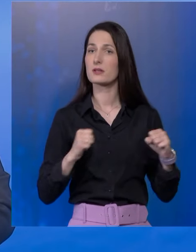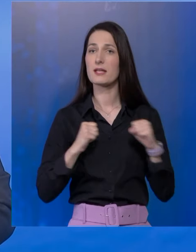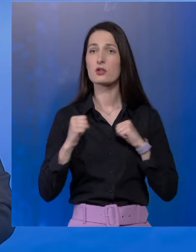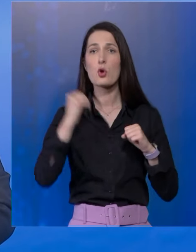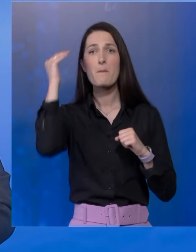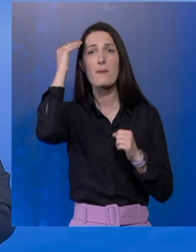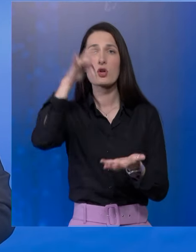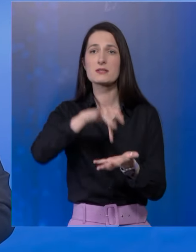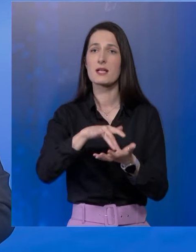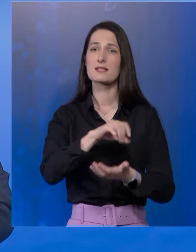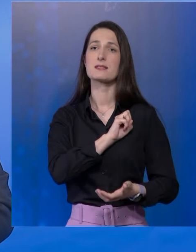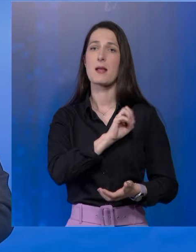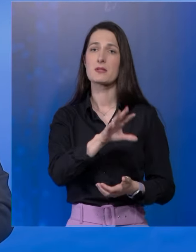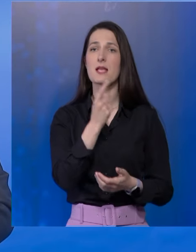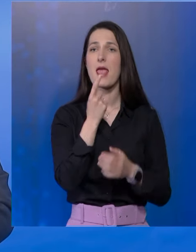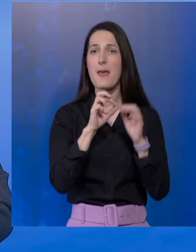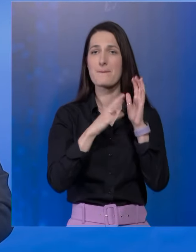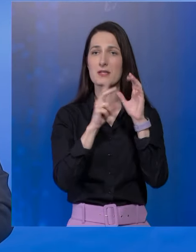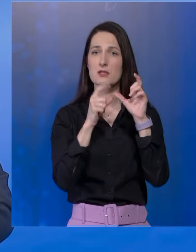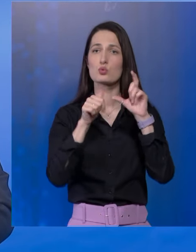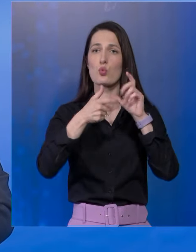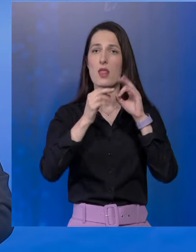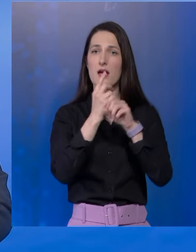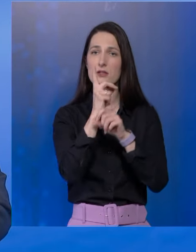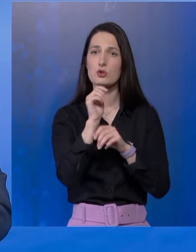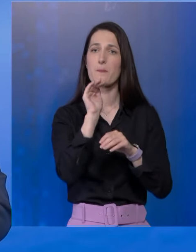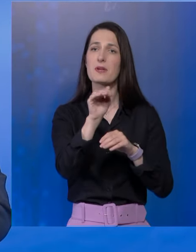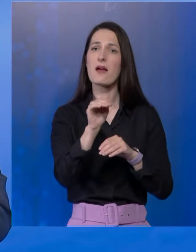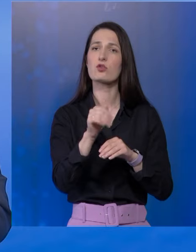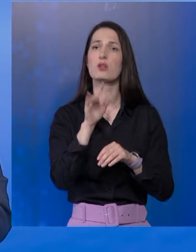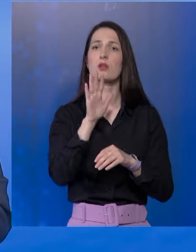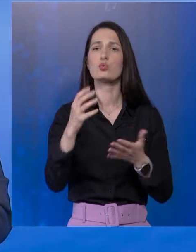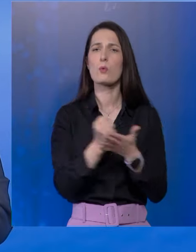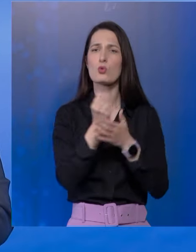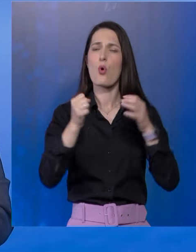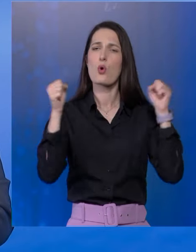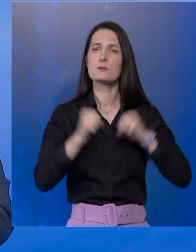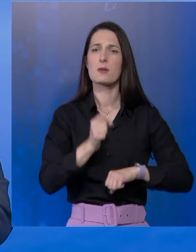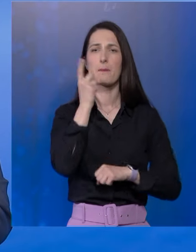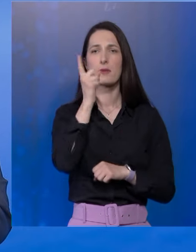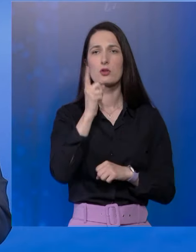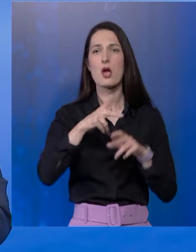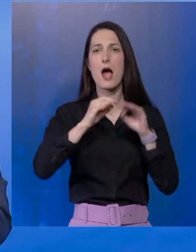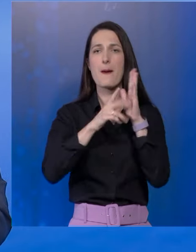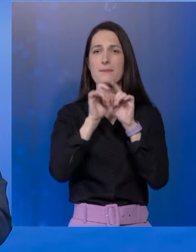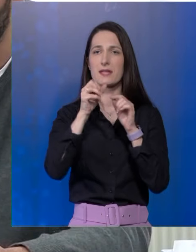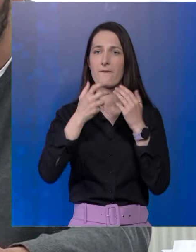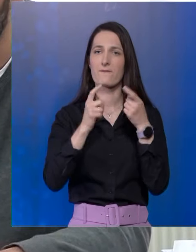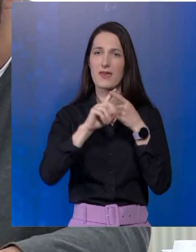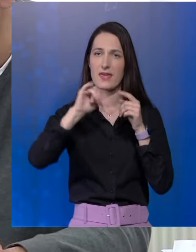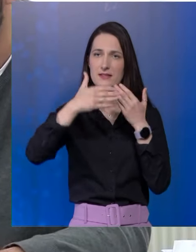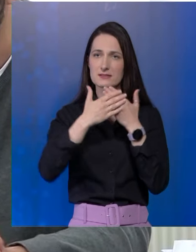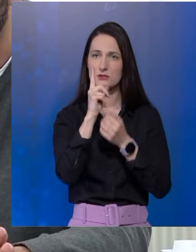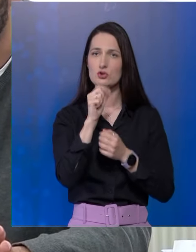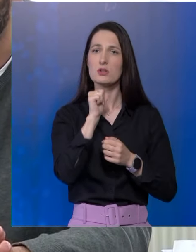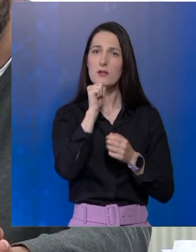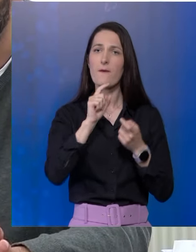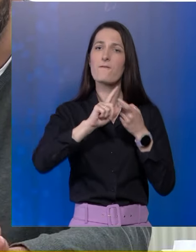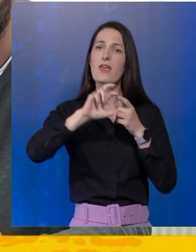Direktor Memorijalnog centra Srebrenica Emir Suljagić prijavio je da je dobio ozbiljne prijetnje od Hamzije Fejzića i Fejziću bliskih